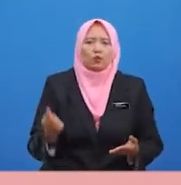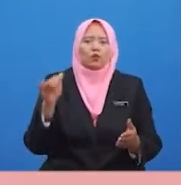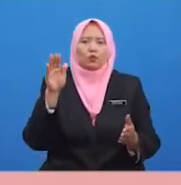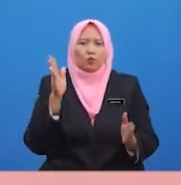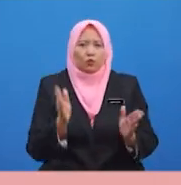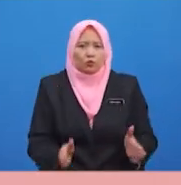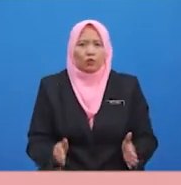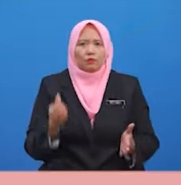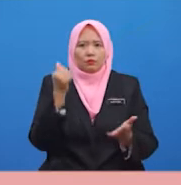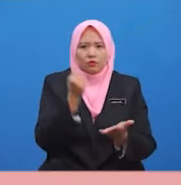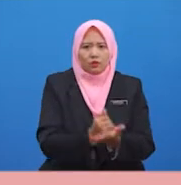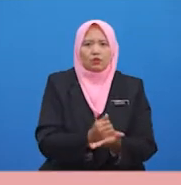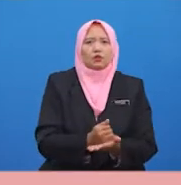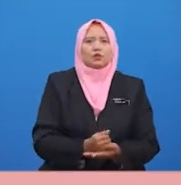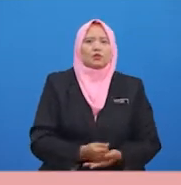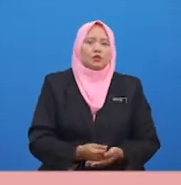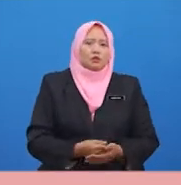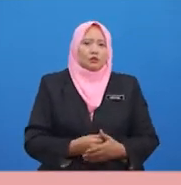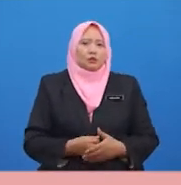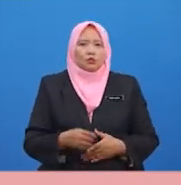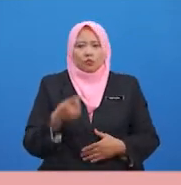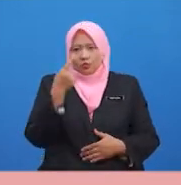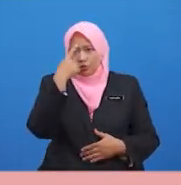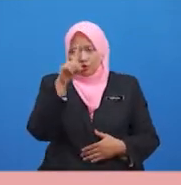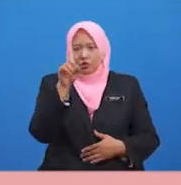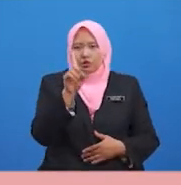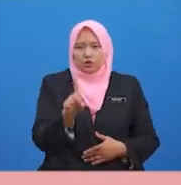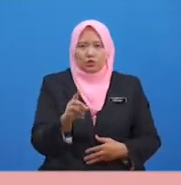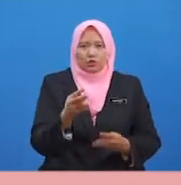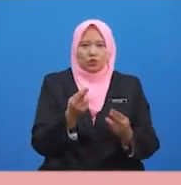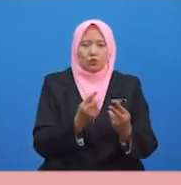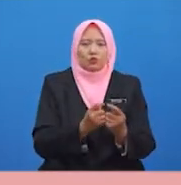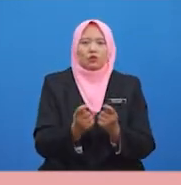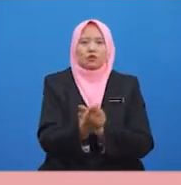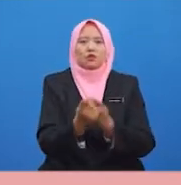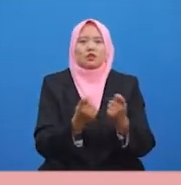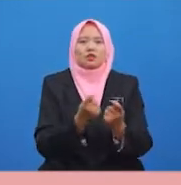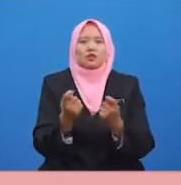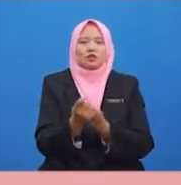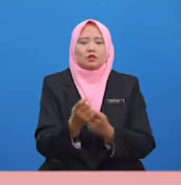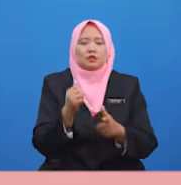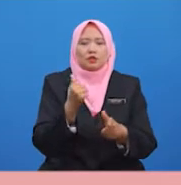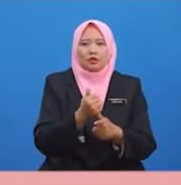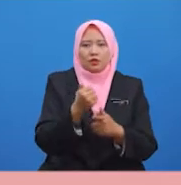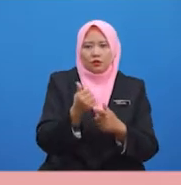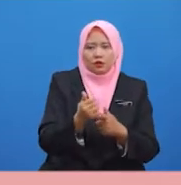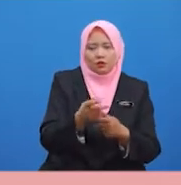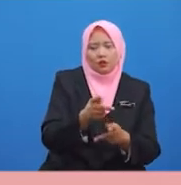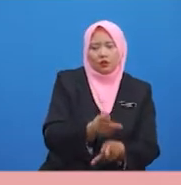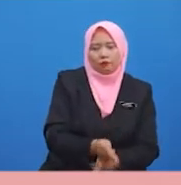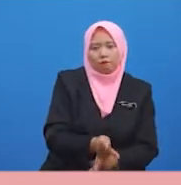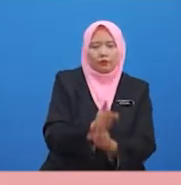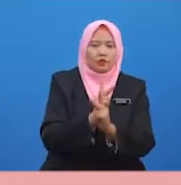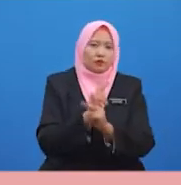kepada orang yang dijamin atas sesuatu transaksi atau pinjaman yang dibuat.